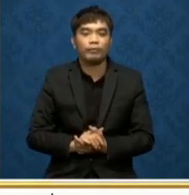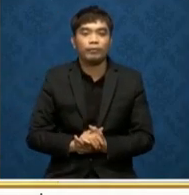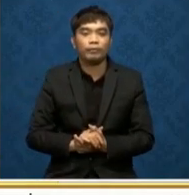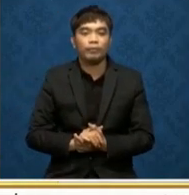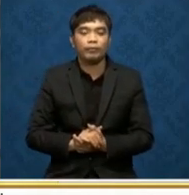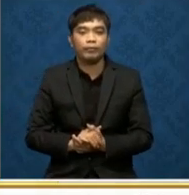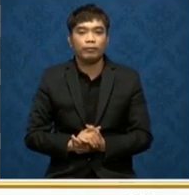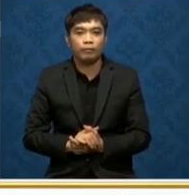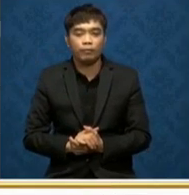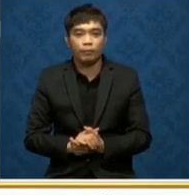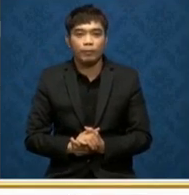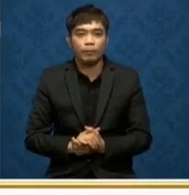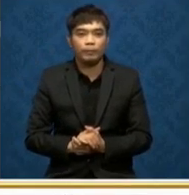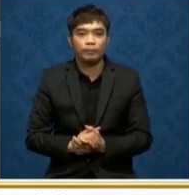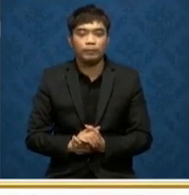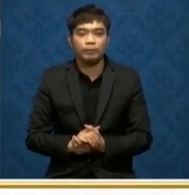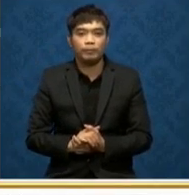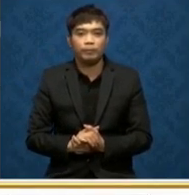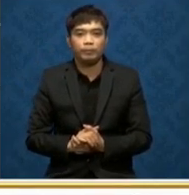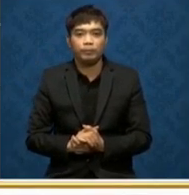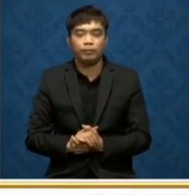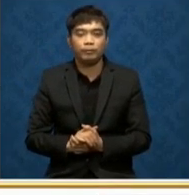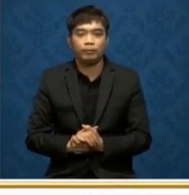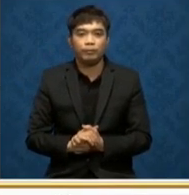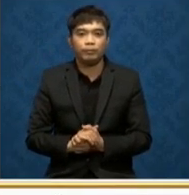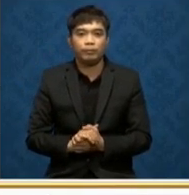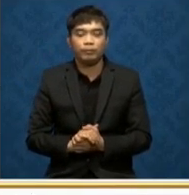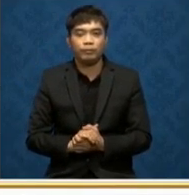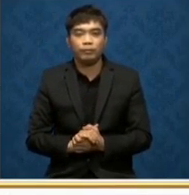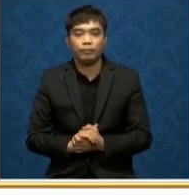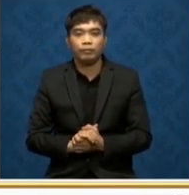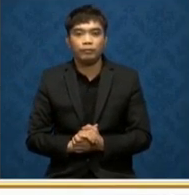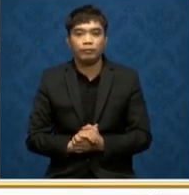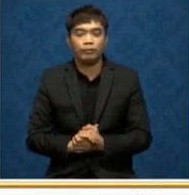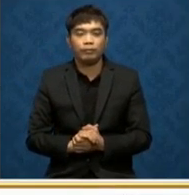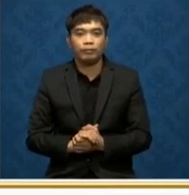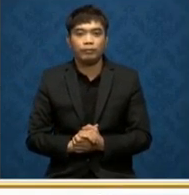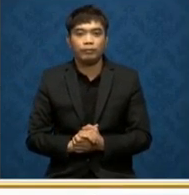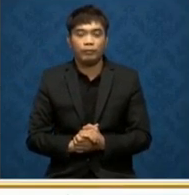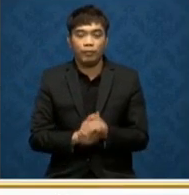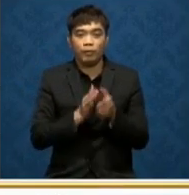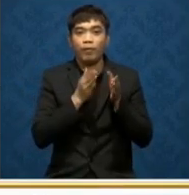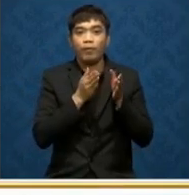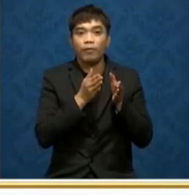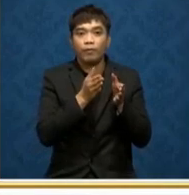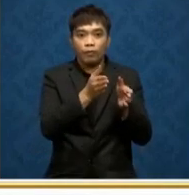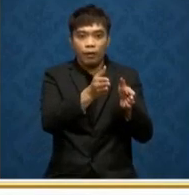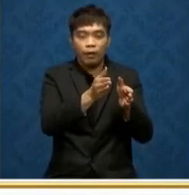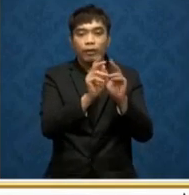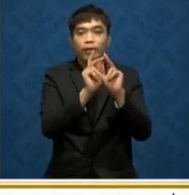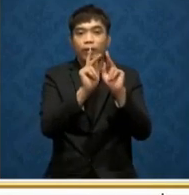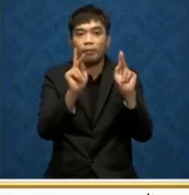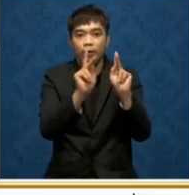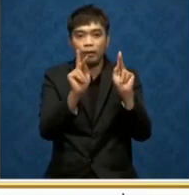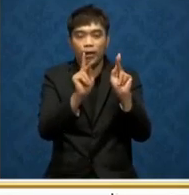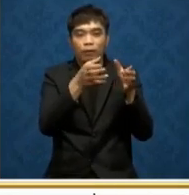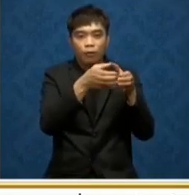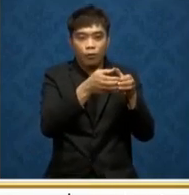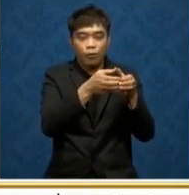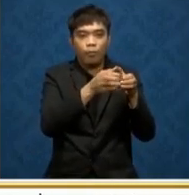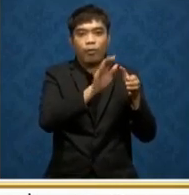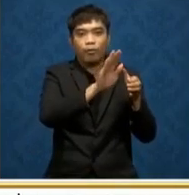ครับขอบคุณครับดังนั้นนะครับสัดส่วนของกรรมธิการของแต่ละพรรคการเมือง